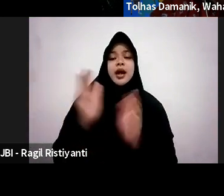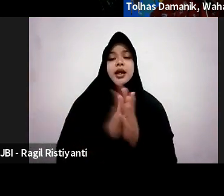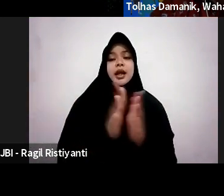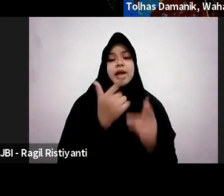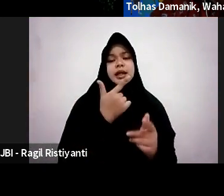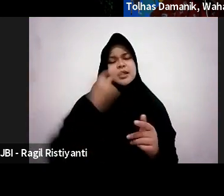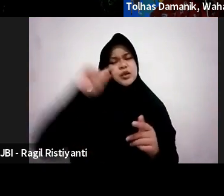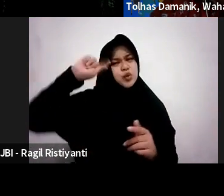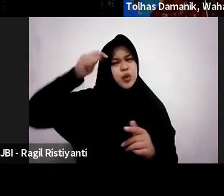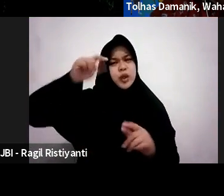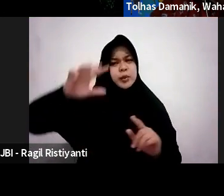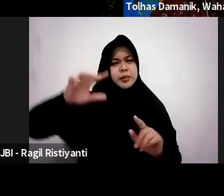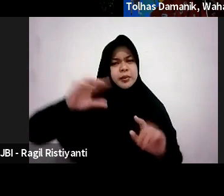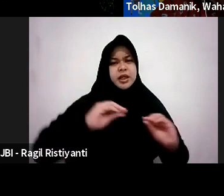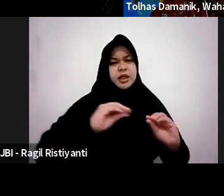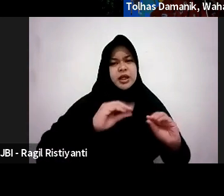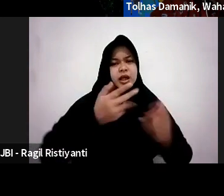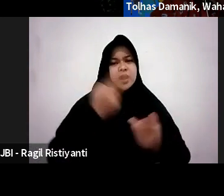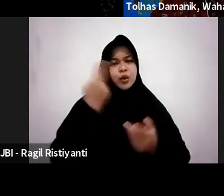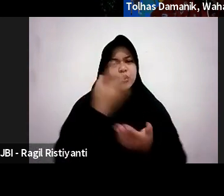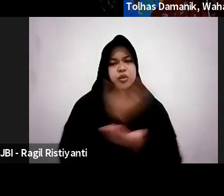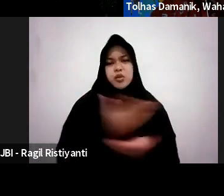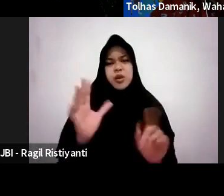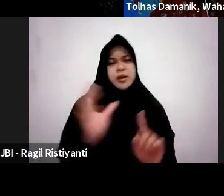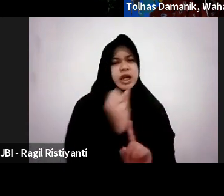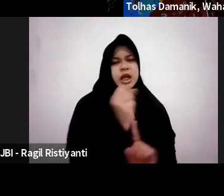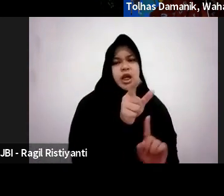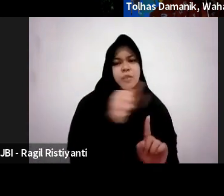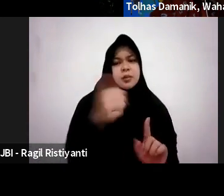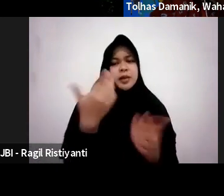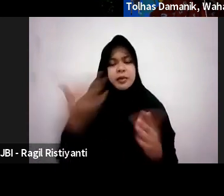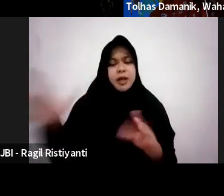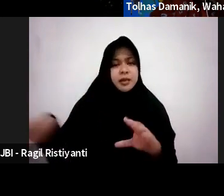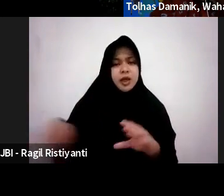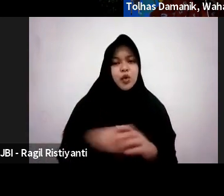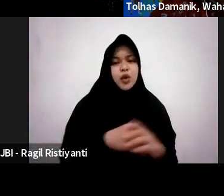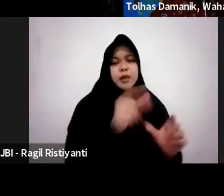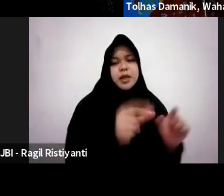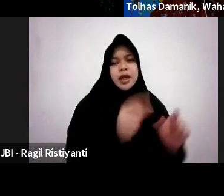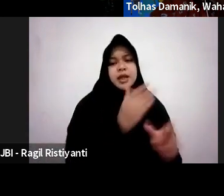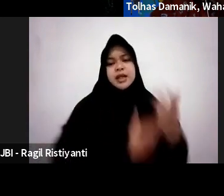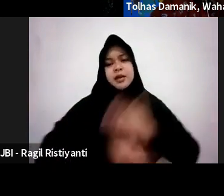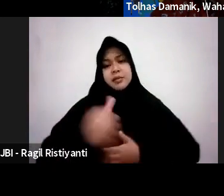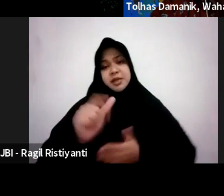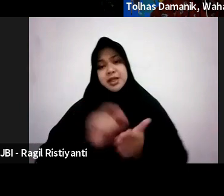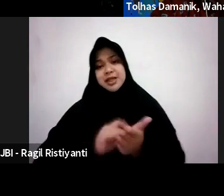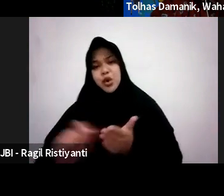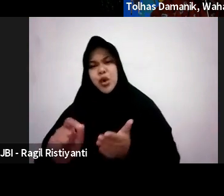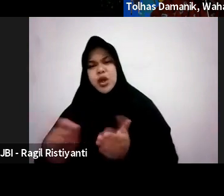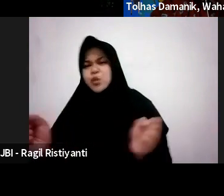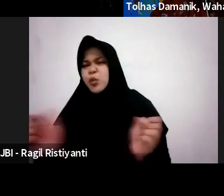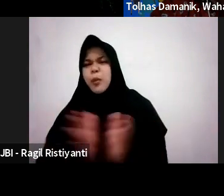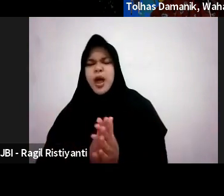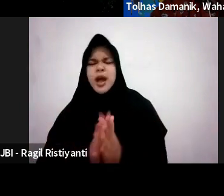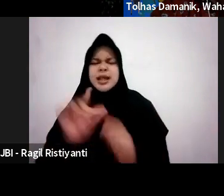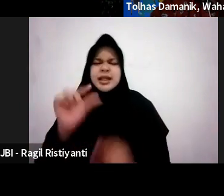sulit untuk mencapai pendidikan untuk semua adalah bagaimana mengikutsertakan penyandang disabilitas untuk bisa bersekolah angkanya masih jauh banget